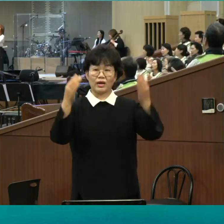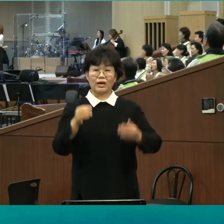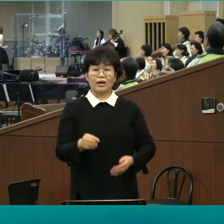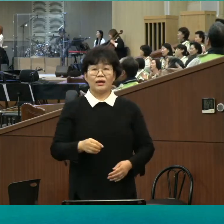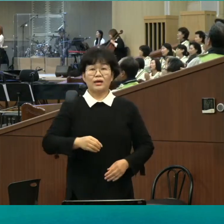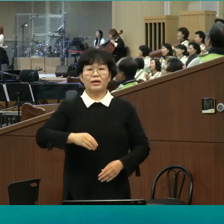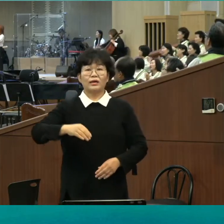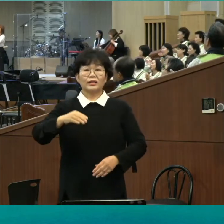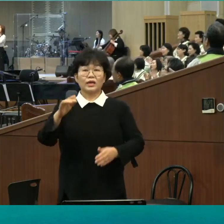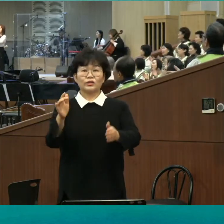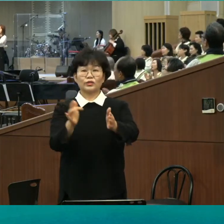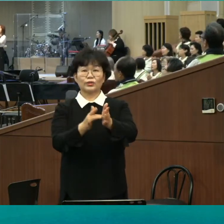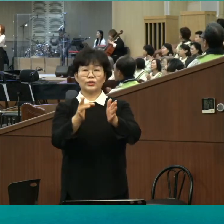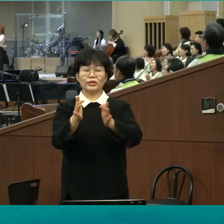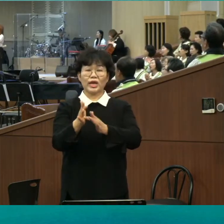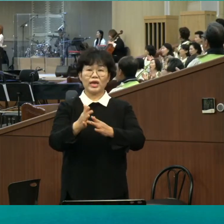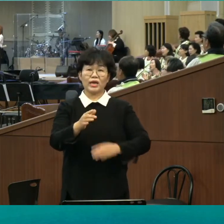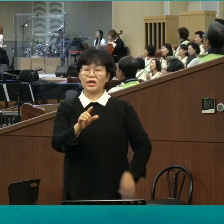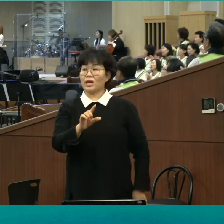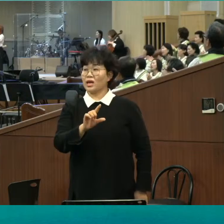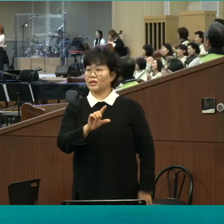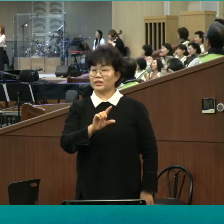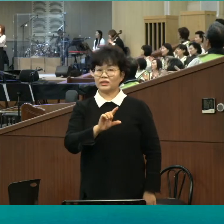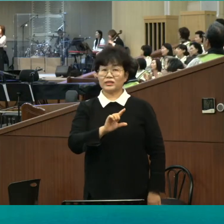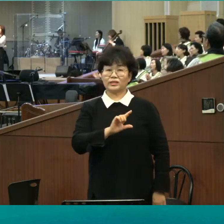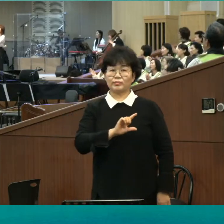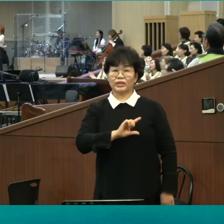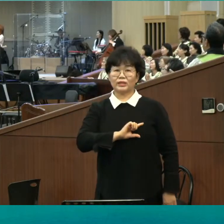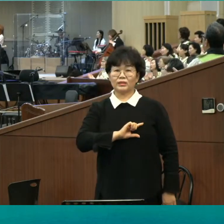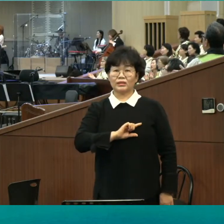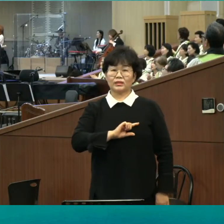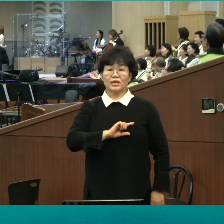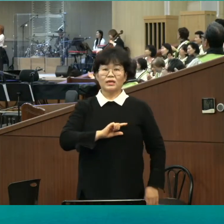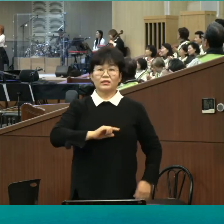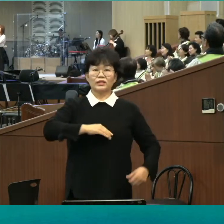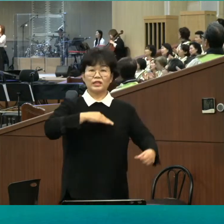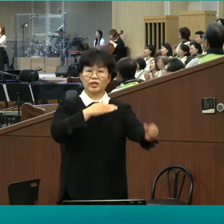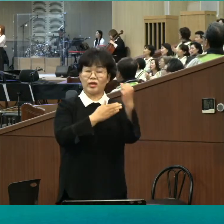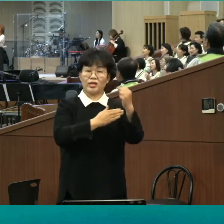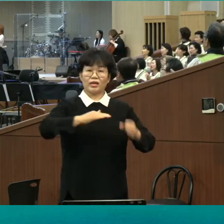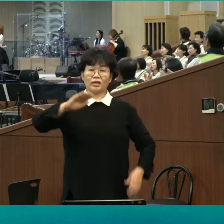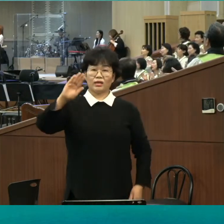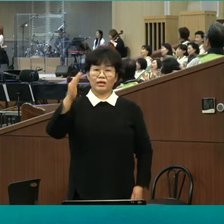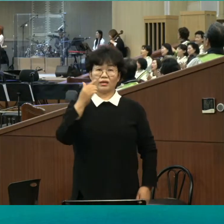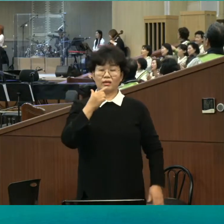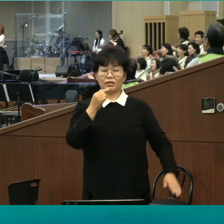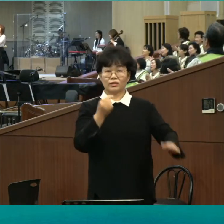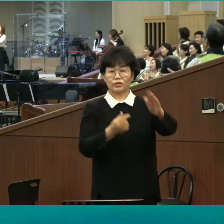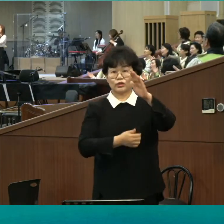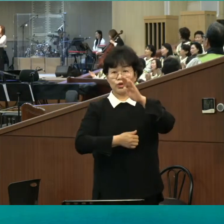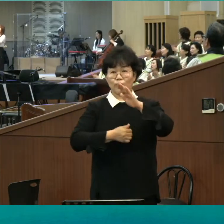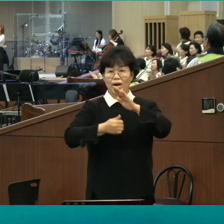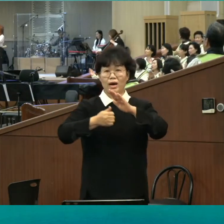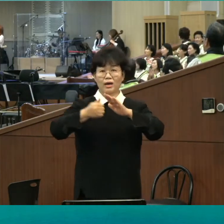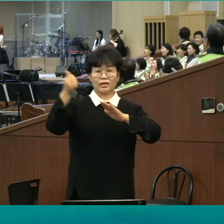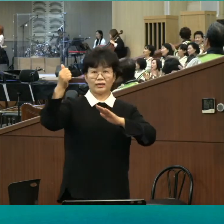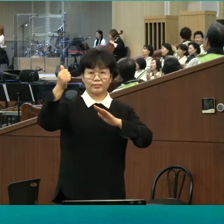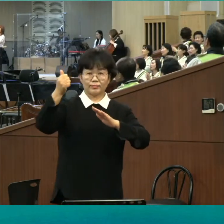할렐루야. 예수의 이름이 우리 능력되네. 마지막으로 한 번 더